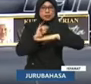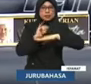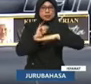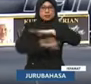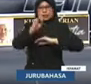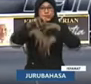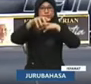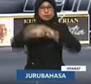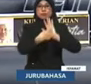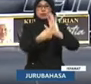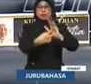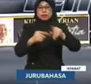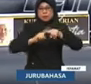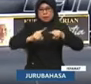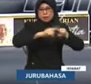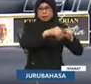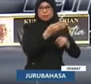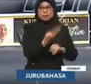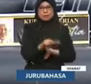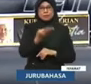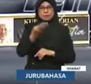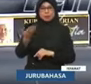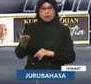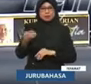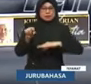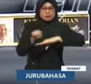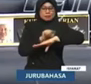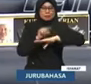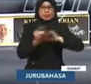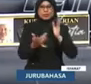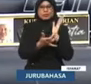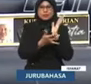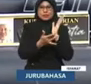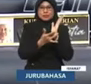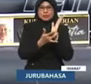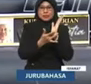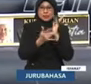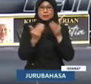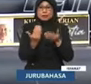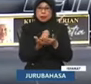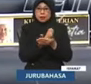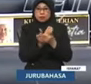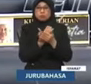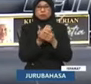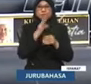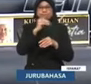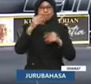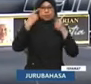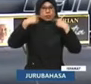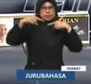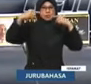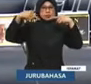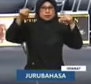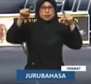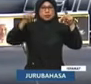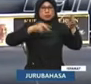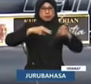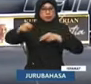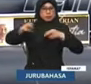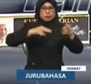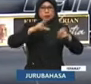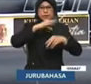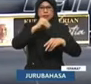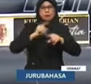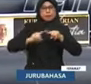mengenakan kepelbagaian produk penggunaan teknologi tertinggi kejayaan kajian perusahaan